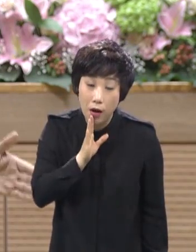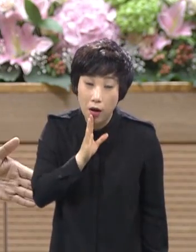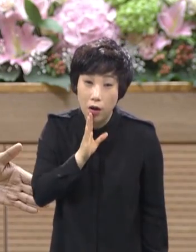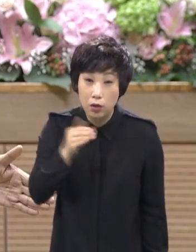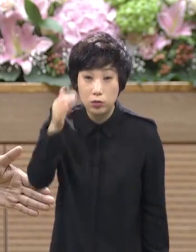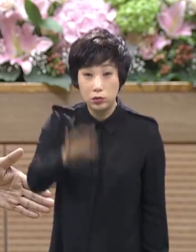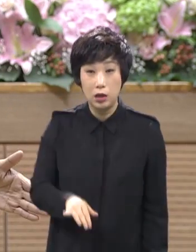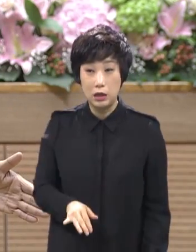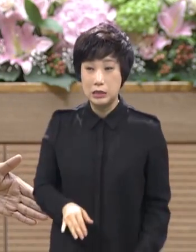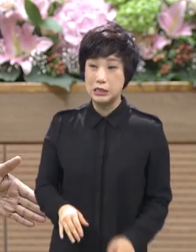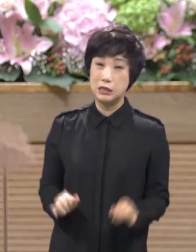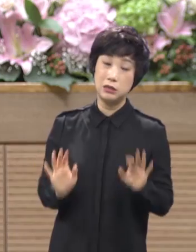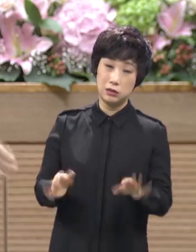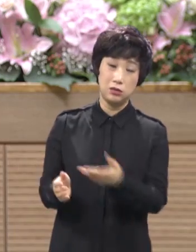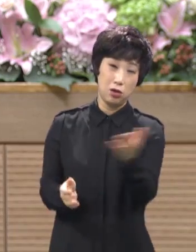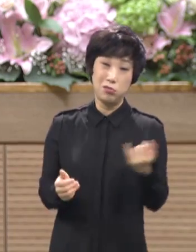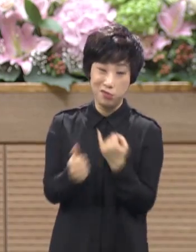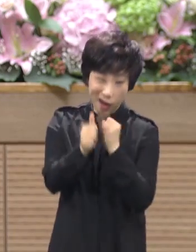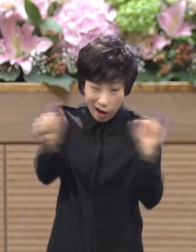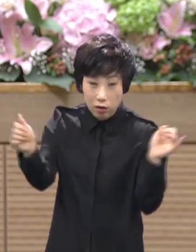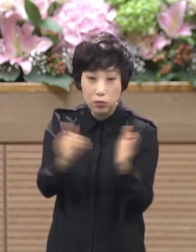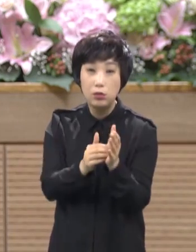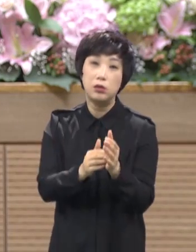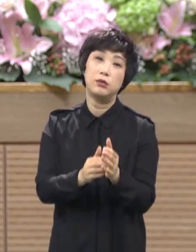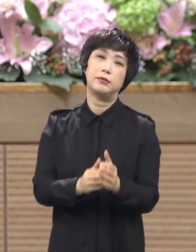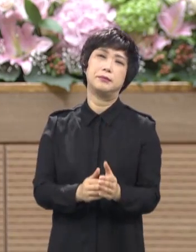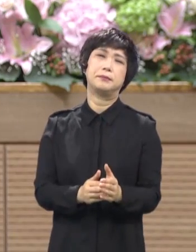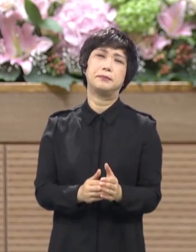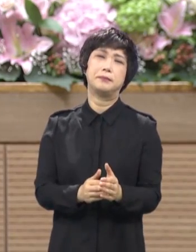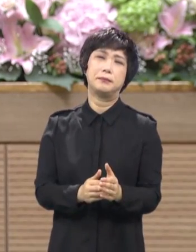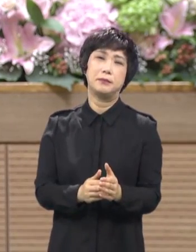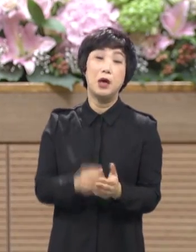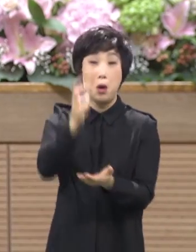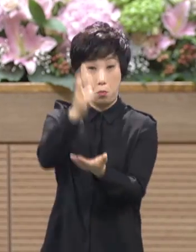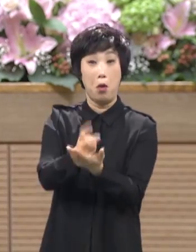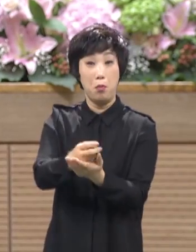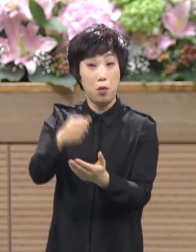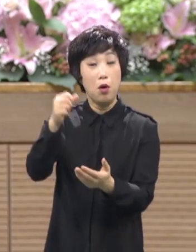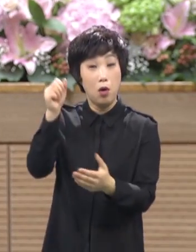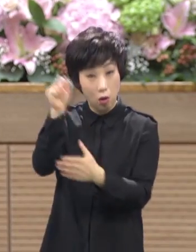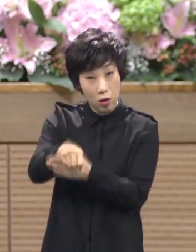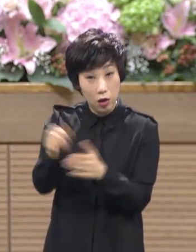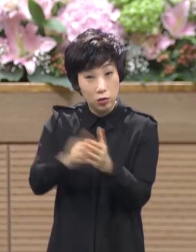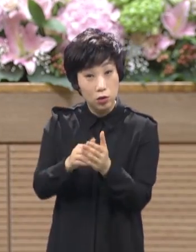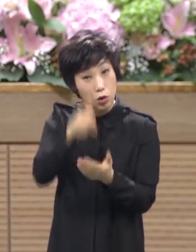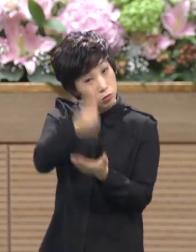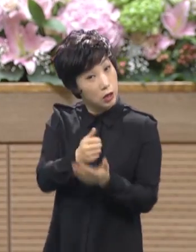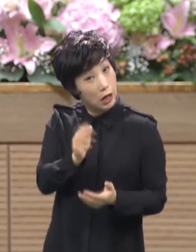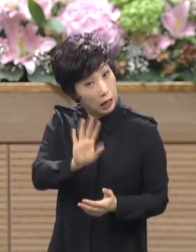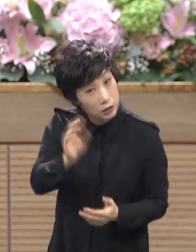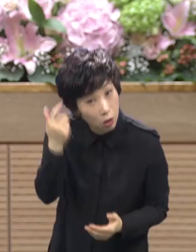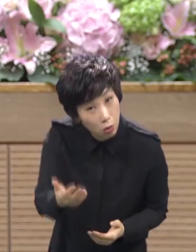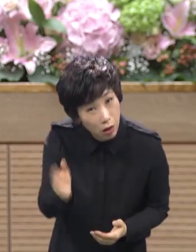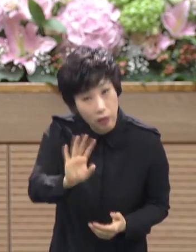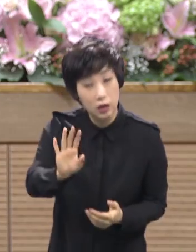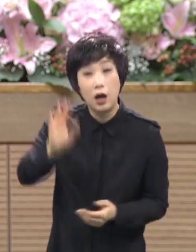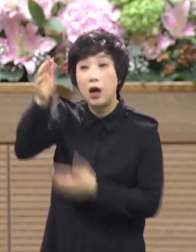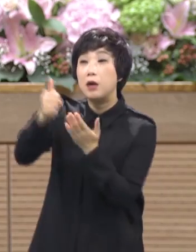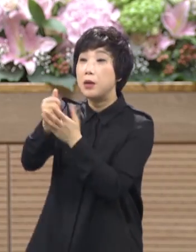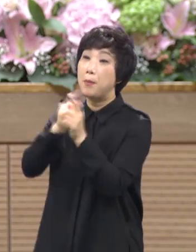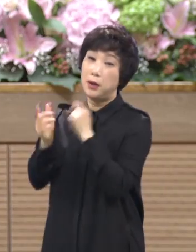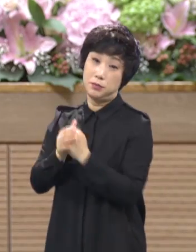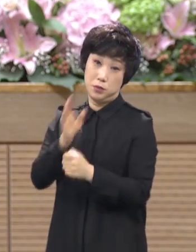지 맘대로 나누, 지 맘대로. 에, 법이 나누라고 한다고 죄가 아니냐. 하나님의